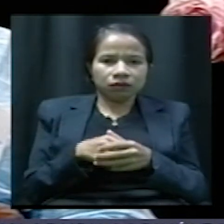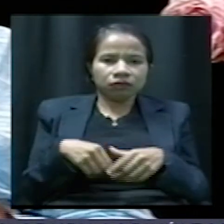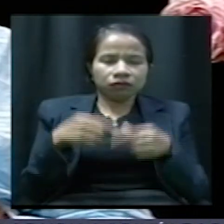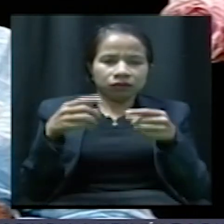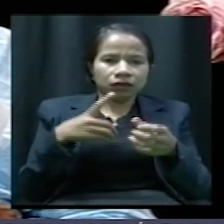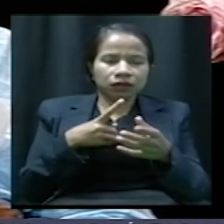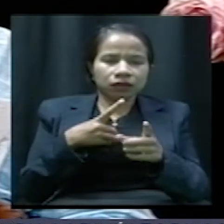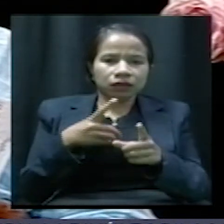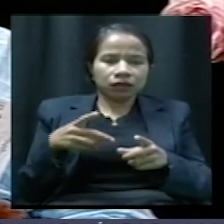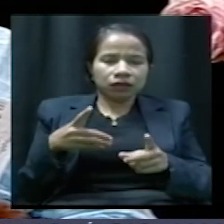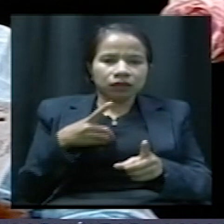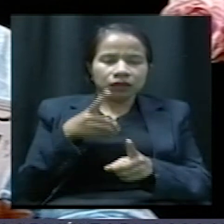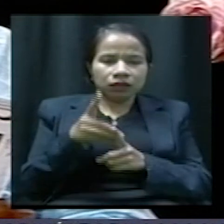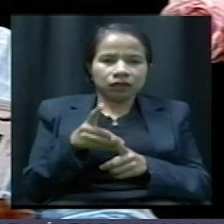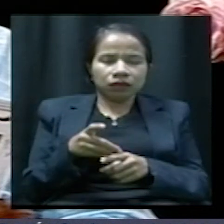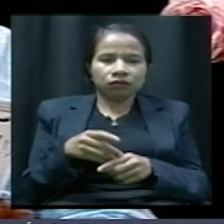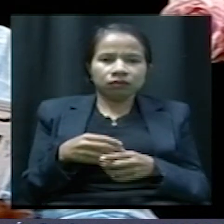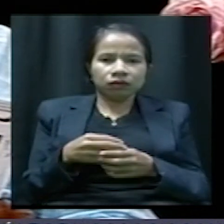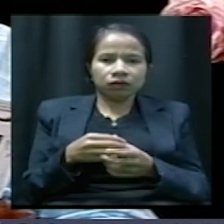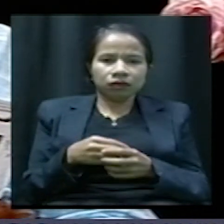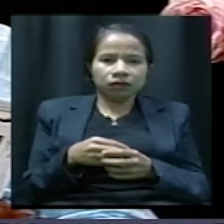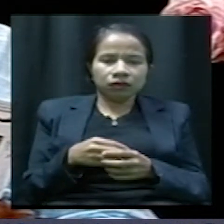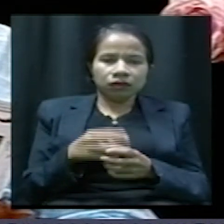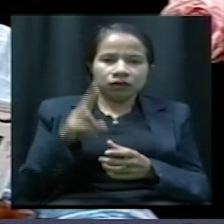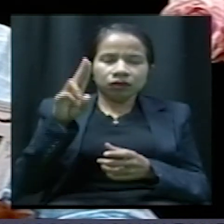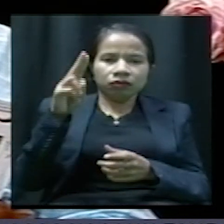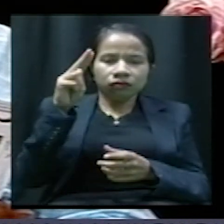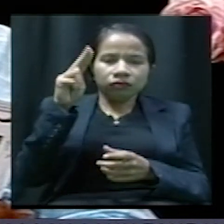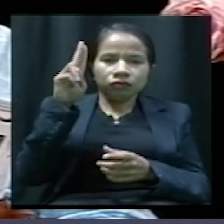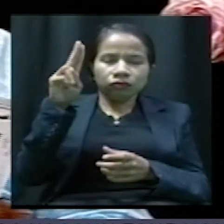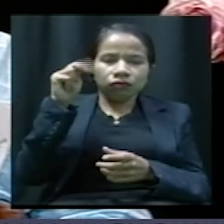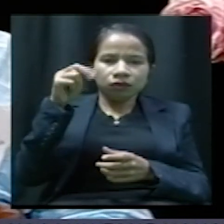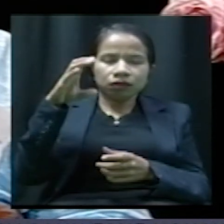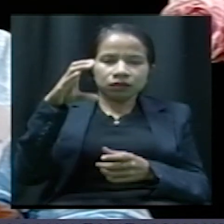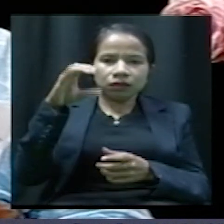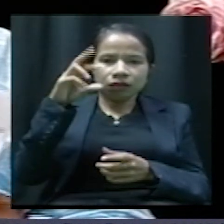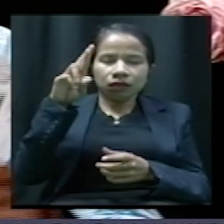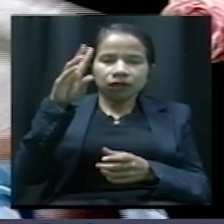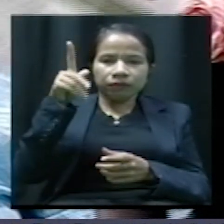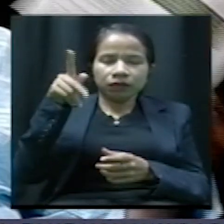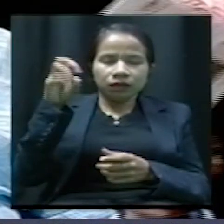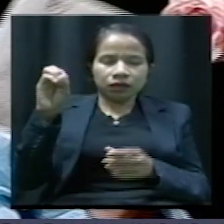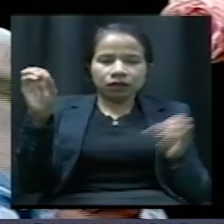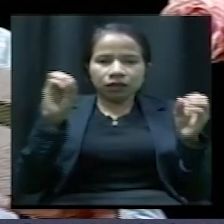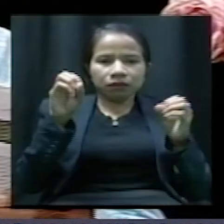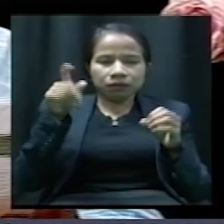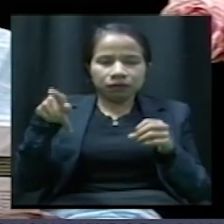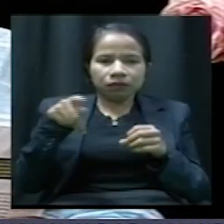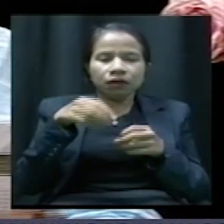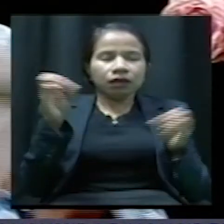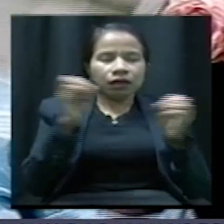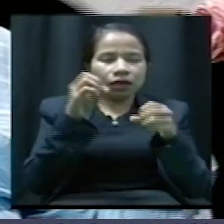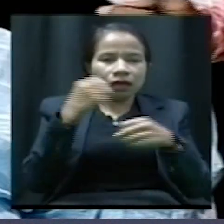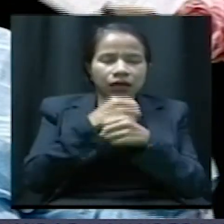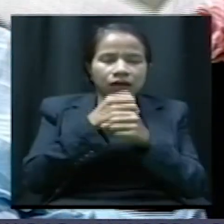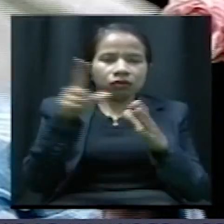konvensaun diretus bah emo deficiencia, uyen CRPD ni tambah konvensaun ne laus buat fu, ne laus ansan la kria lei fong iha konvensaun rasid